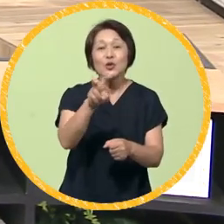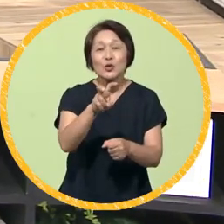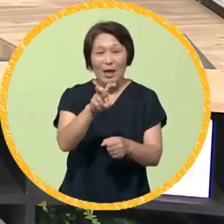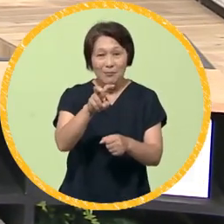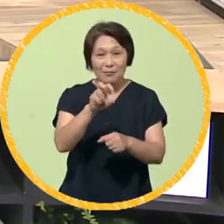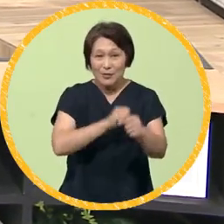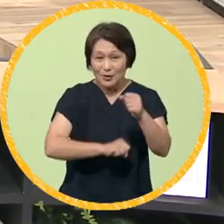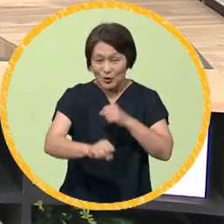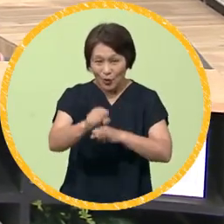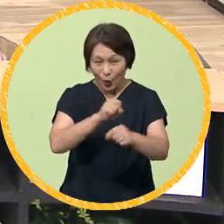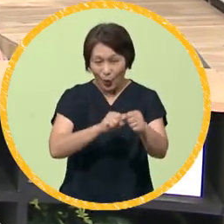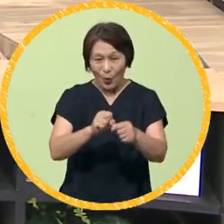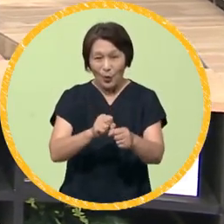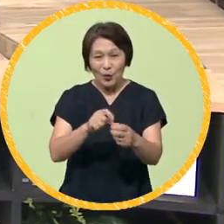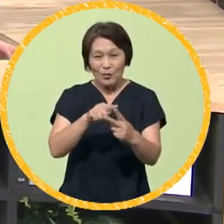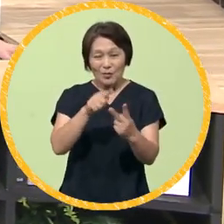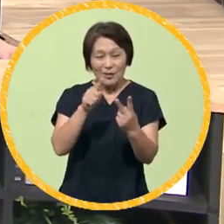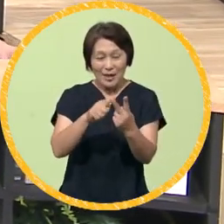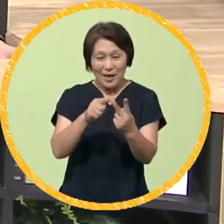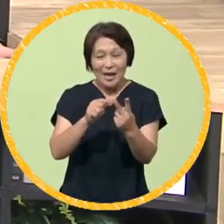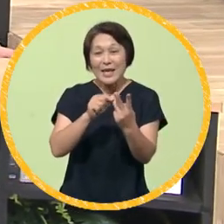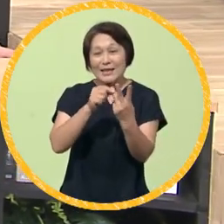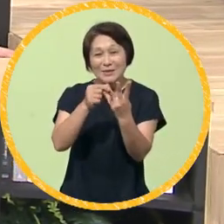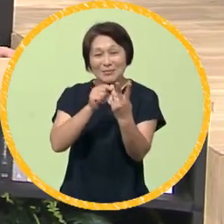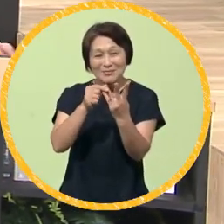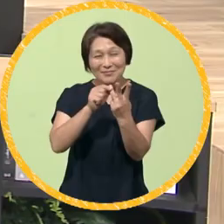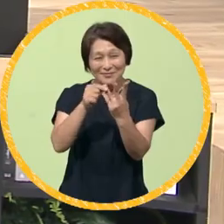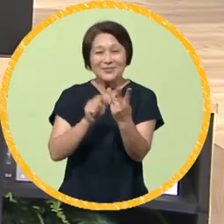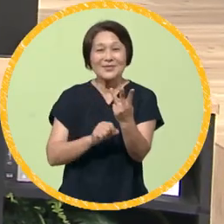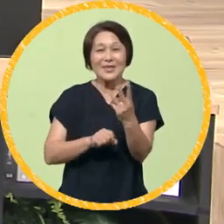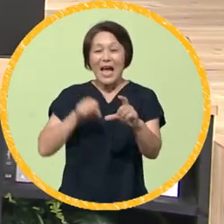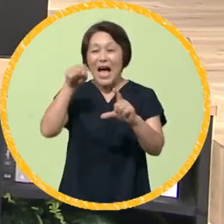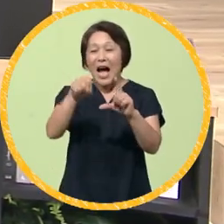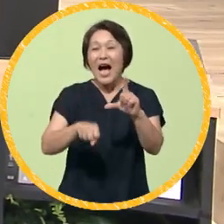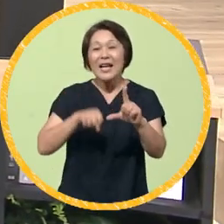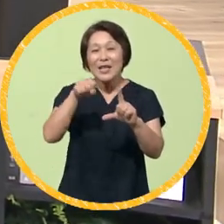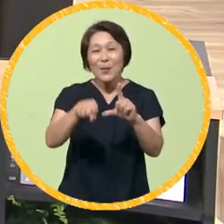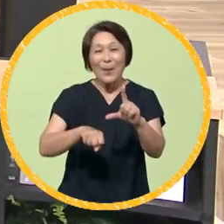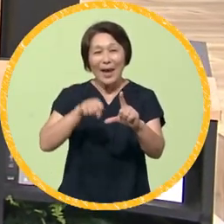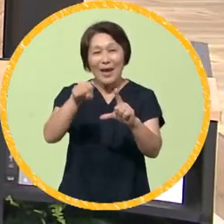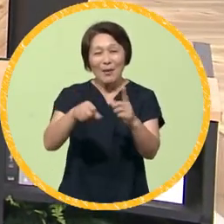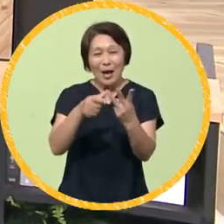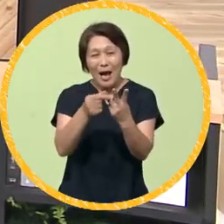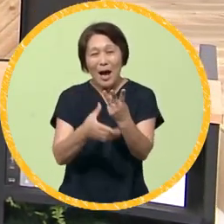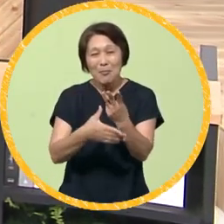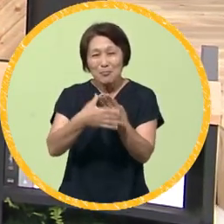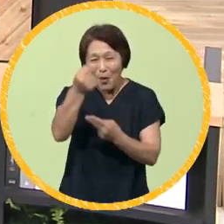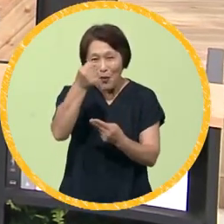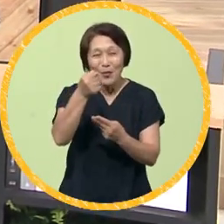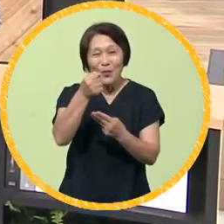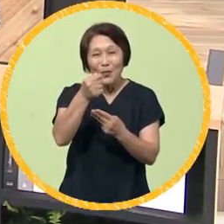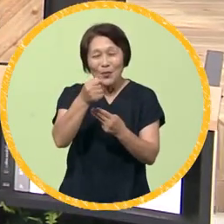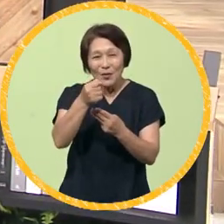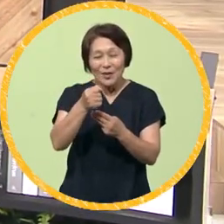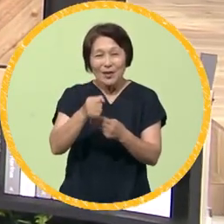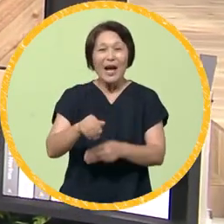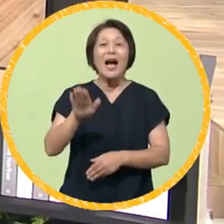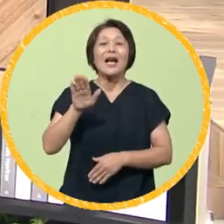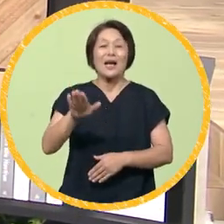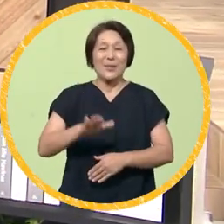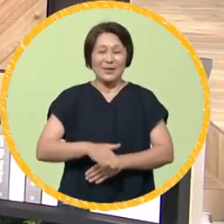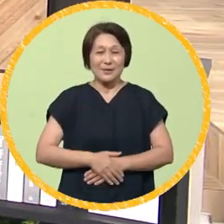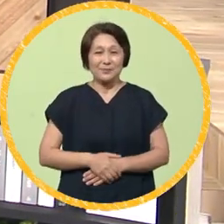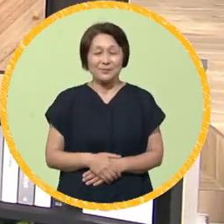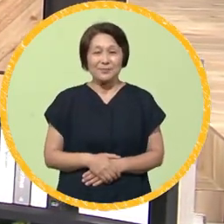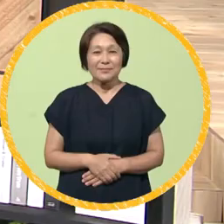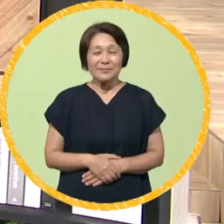もはい、はい、これに合わせてですね世界的にファンの多いあのアニメとのコラボ企画が実現したんですよ。これ お